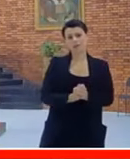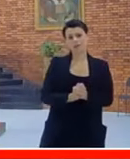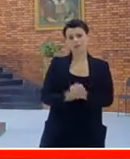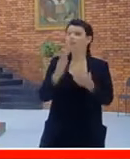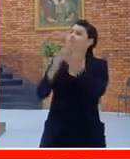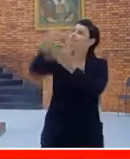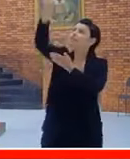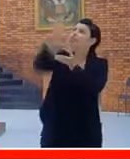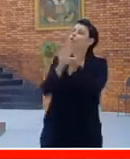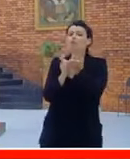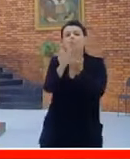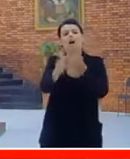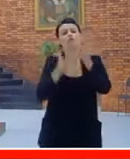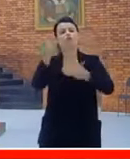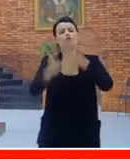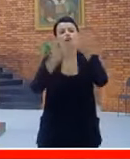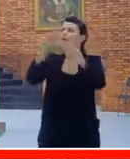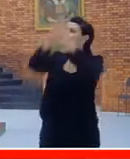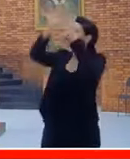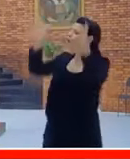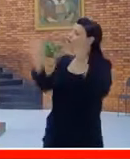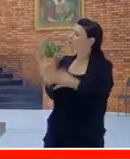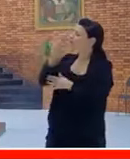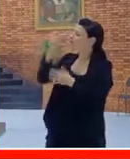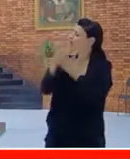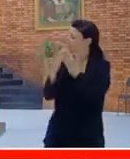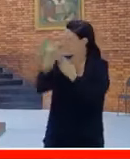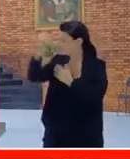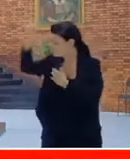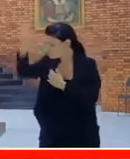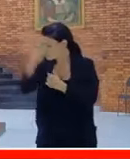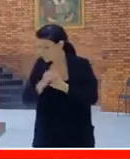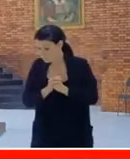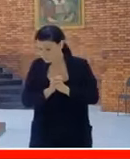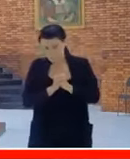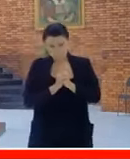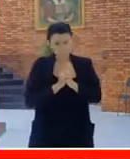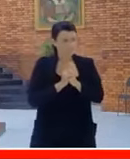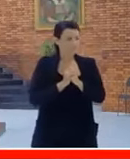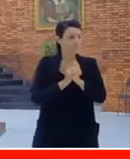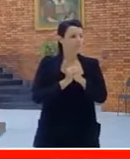del Signore. Gloria a te, o Cristo.